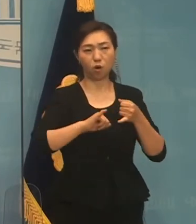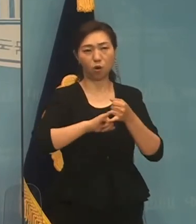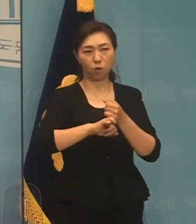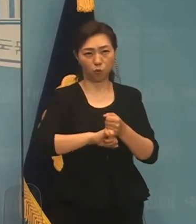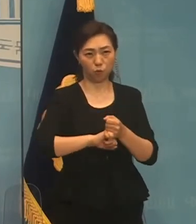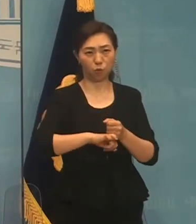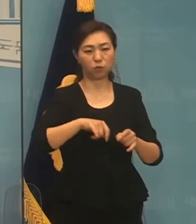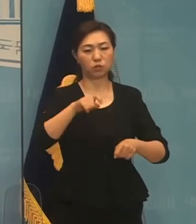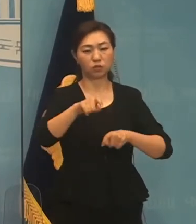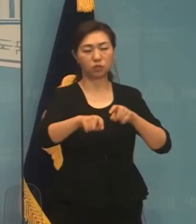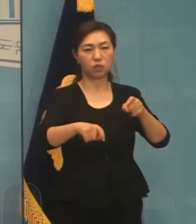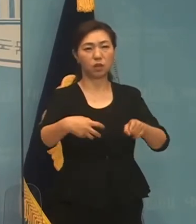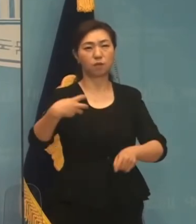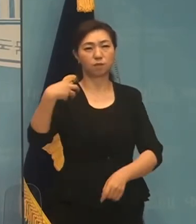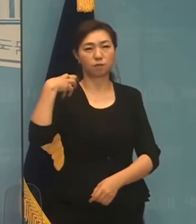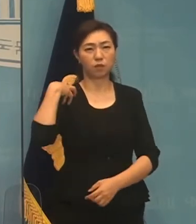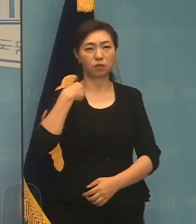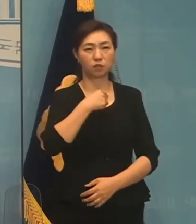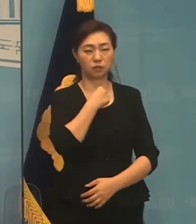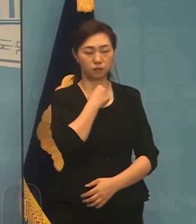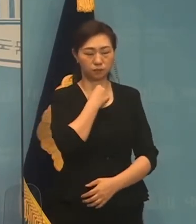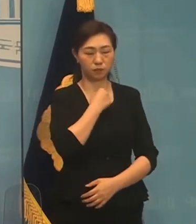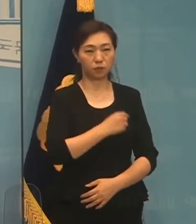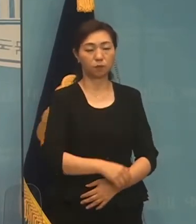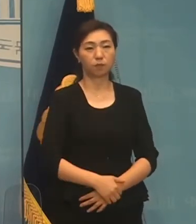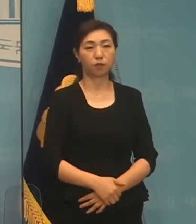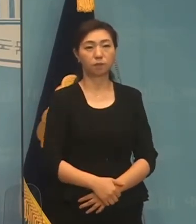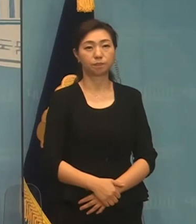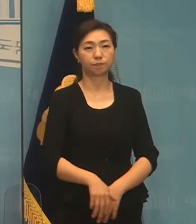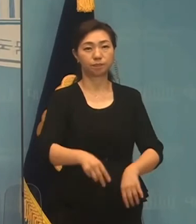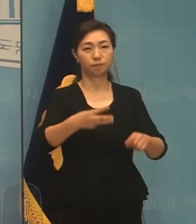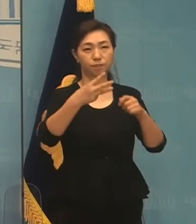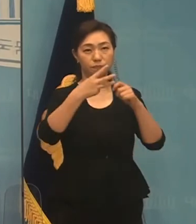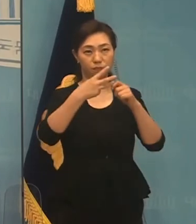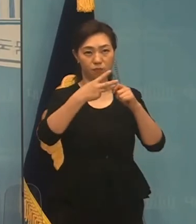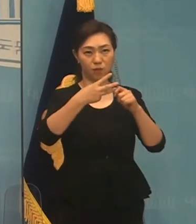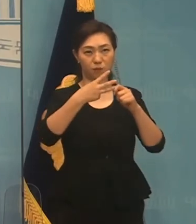시행하고자 합니다. 세 번째,